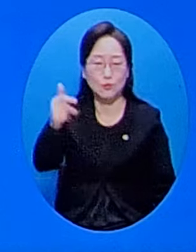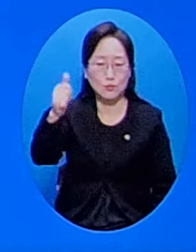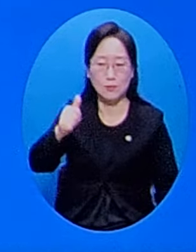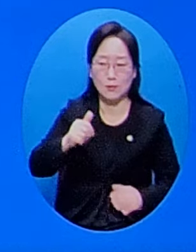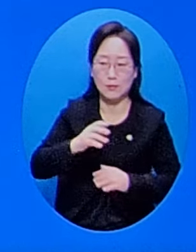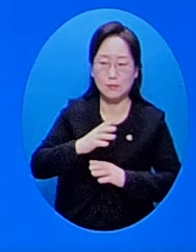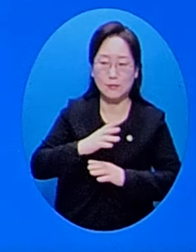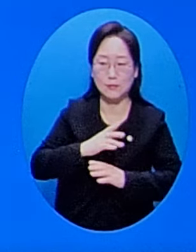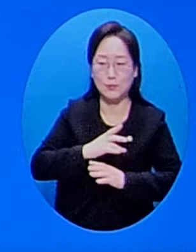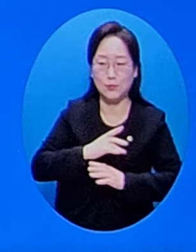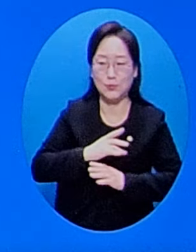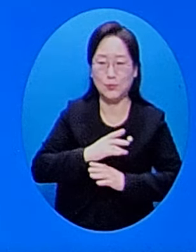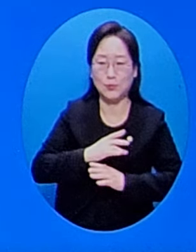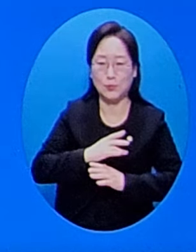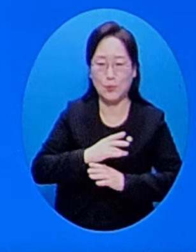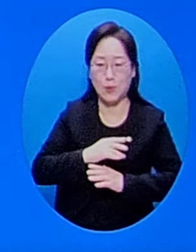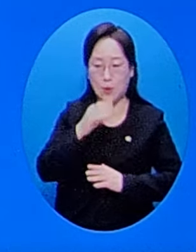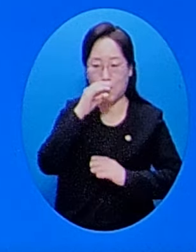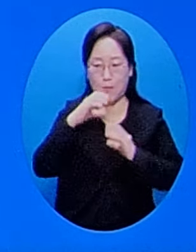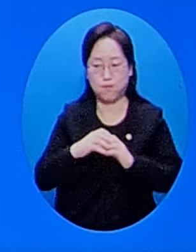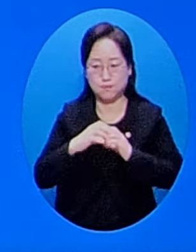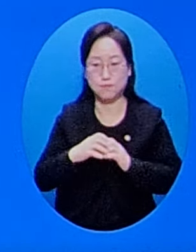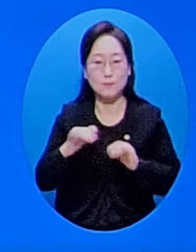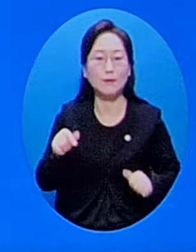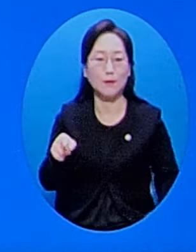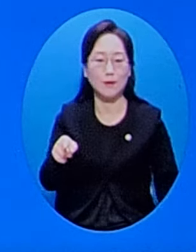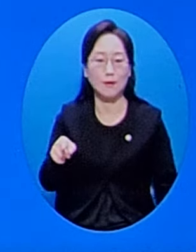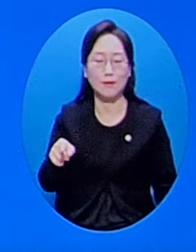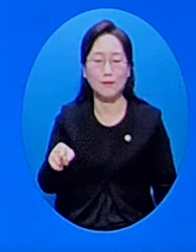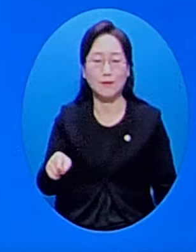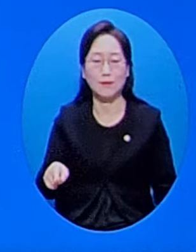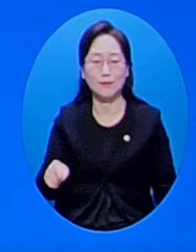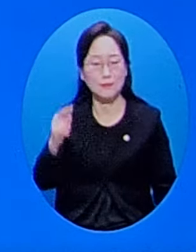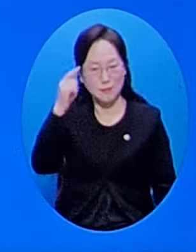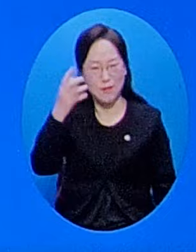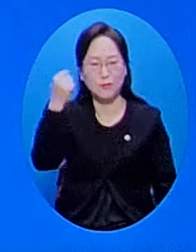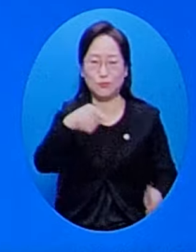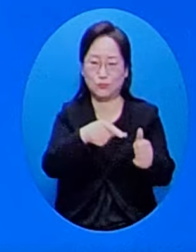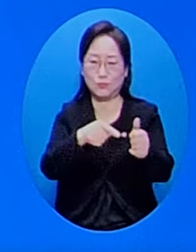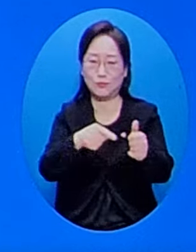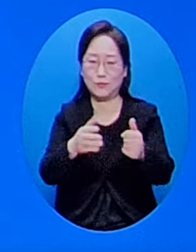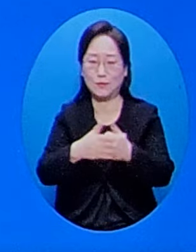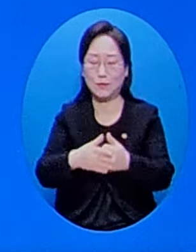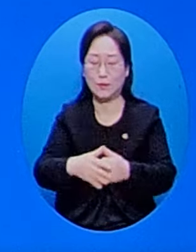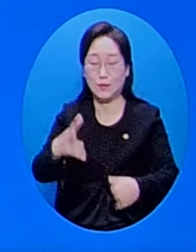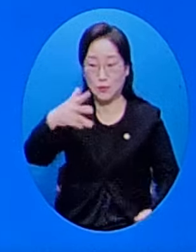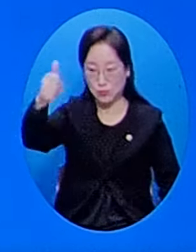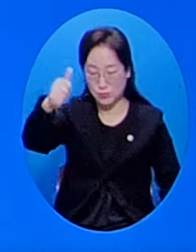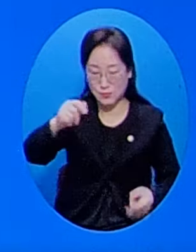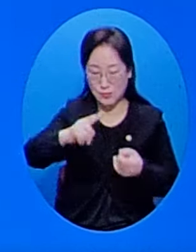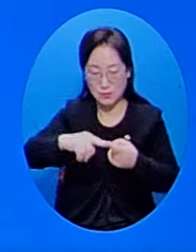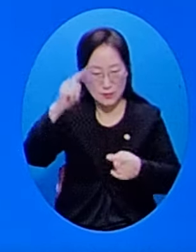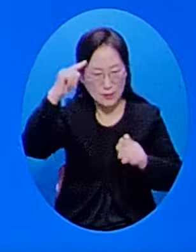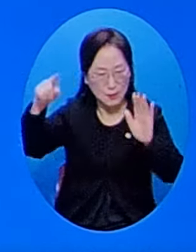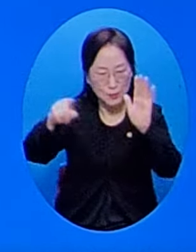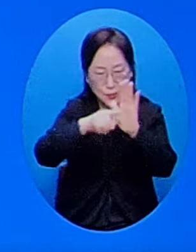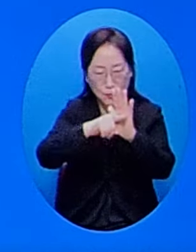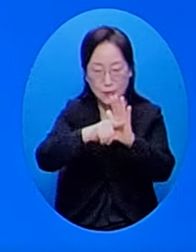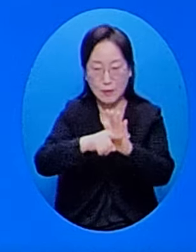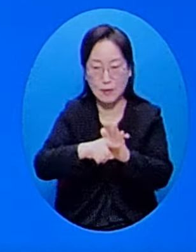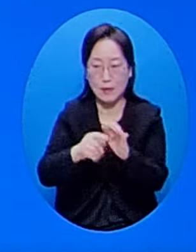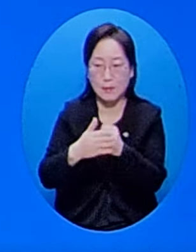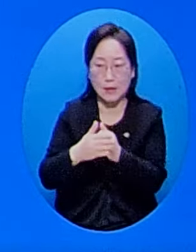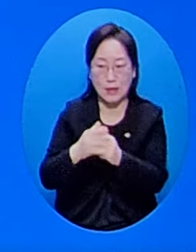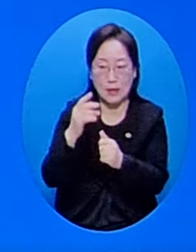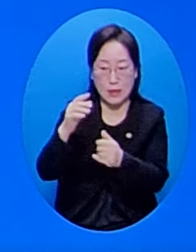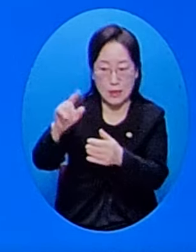무섭고 엄한 사람이다. 그래서 주인에 대해서 부정적으로 생각했기 때문에 나가서 내가